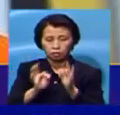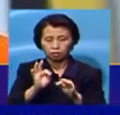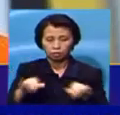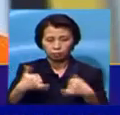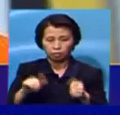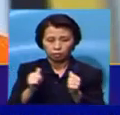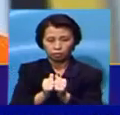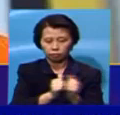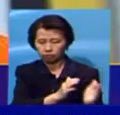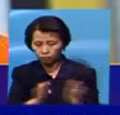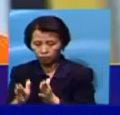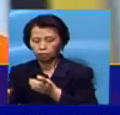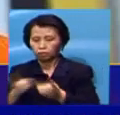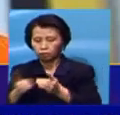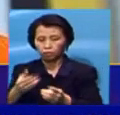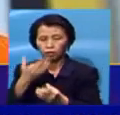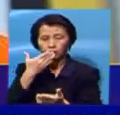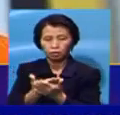numberam